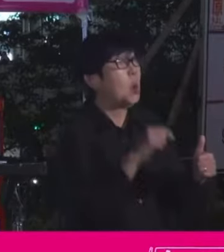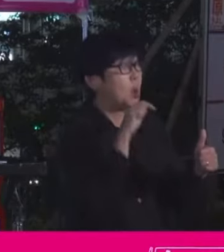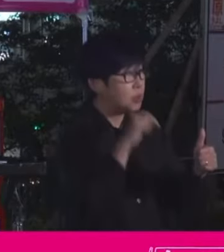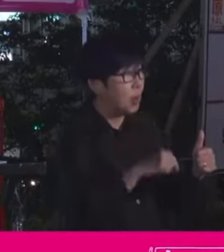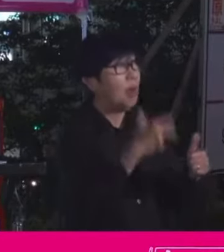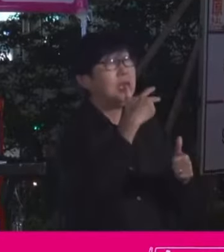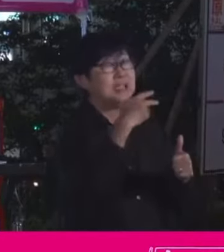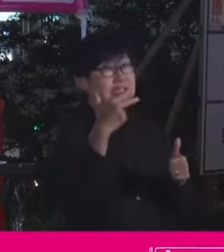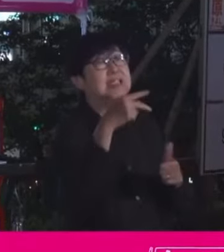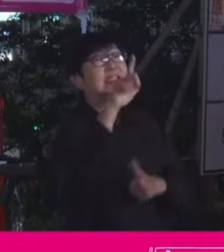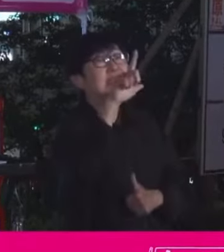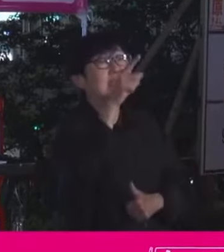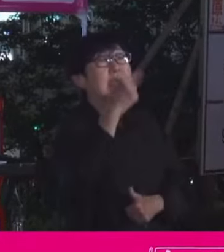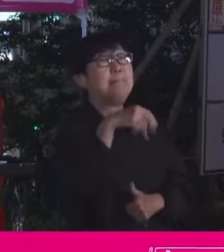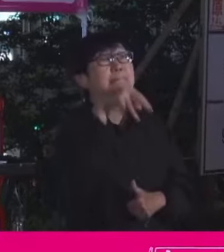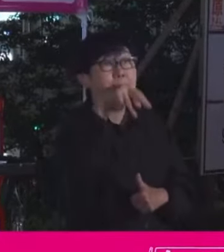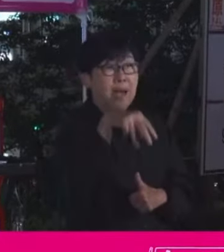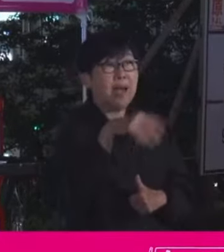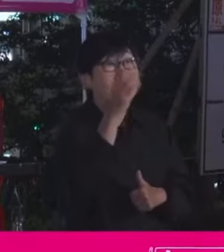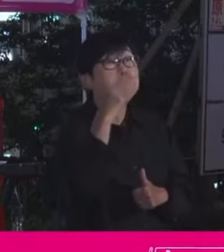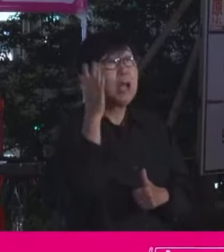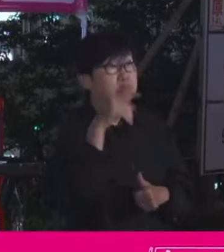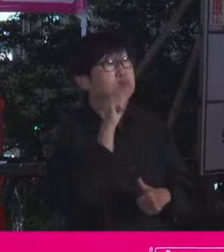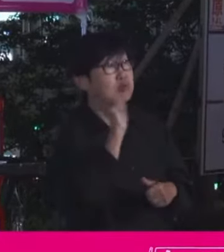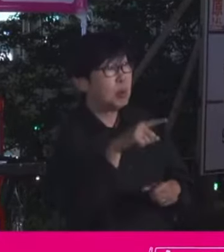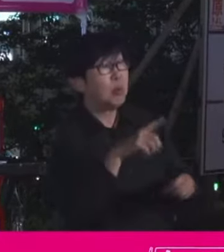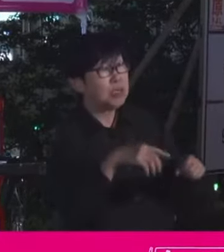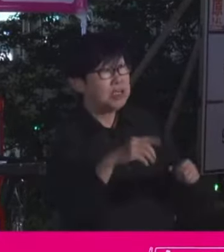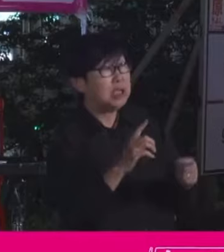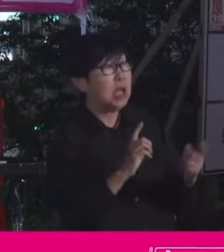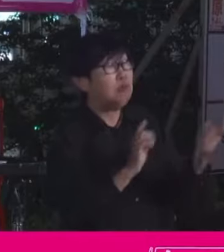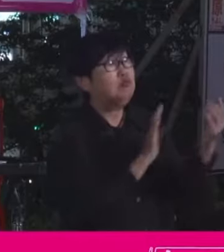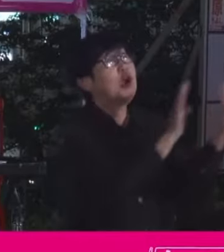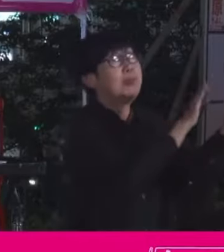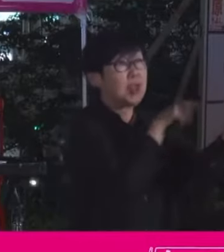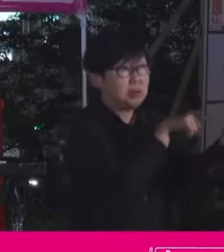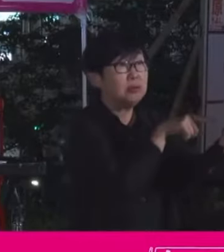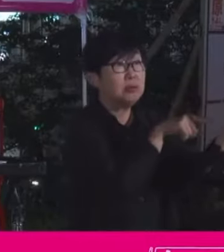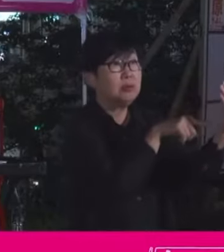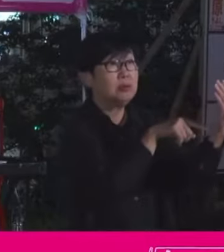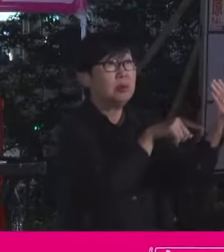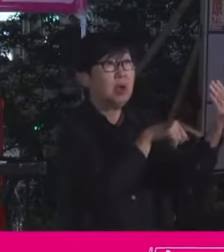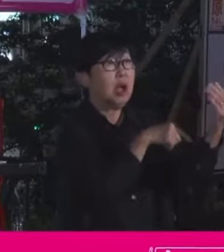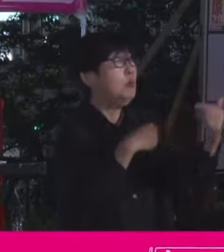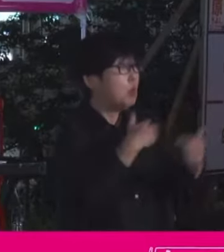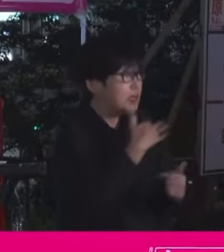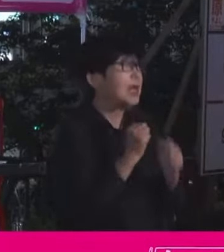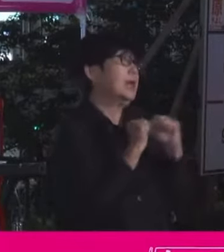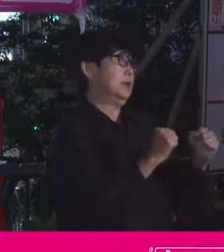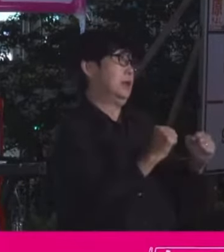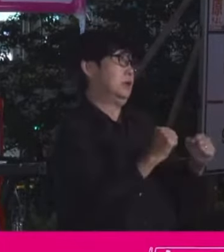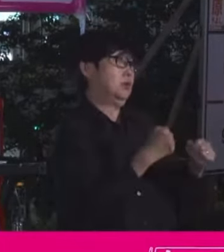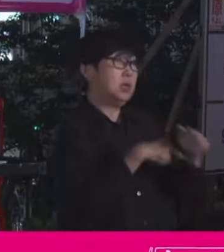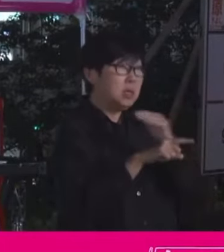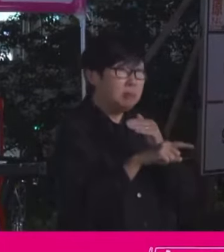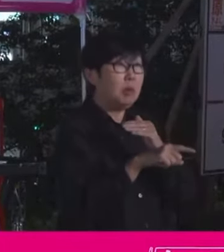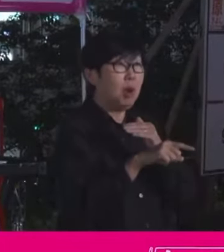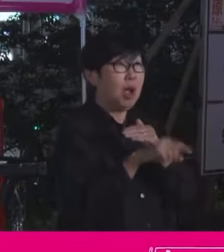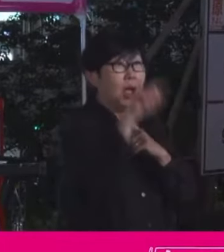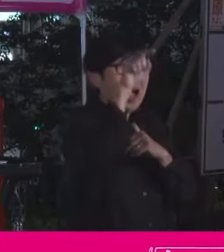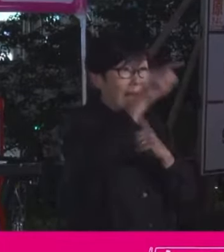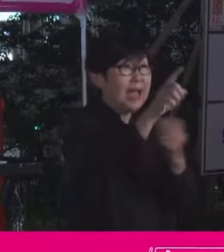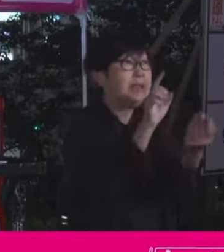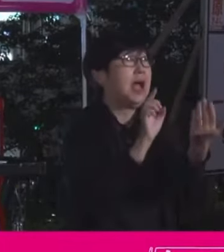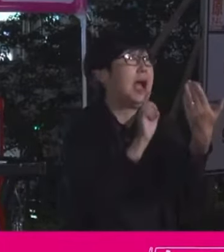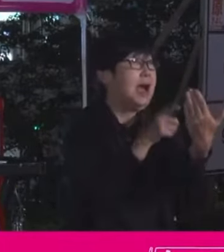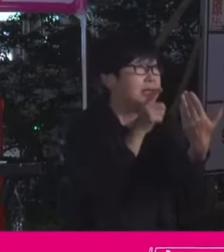日本は今そこに向かいつつある。っていうか、僕らがやってるってことは相手もやってるってことですから、相互にこれ